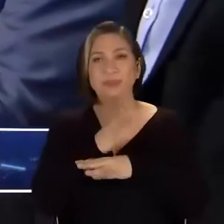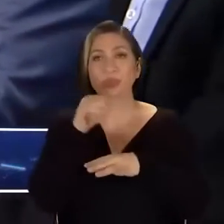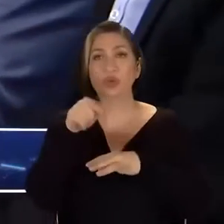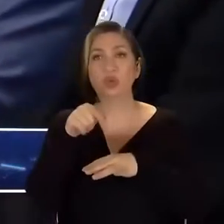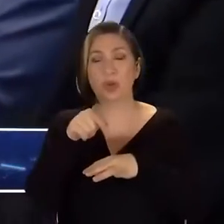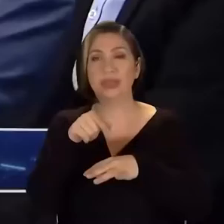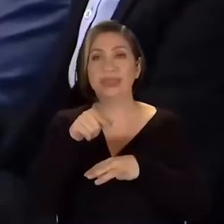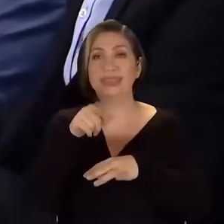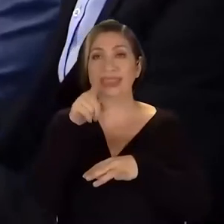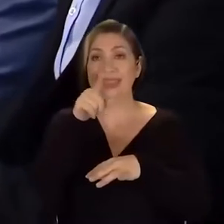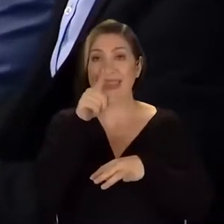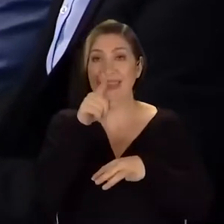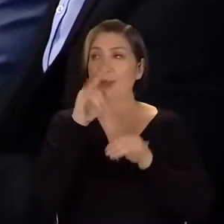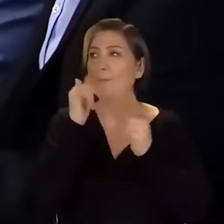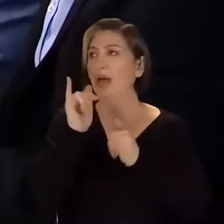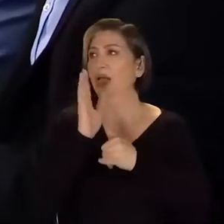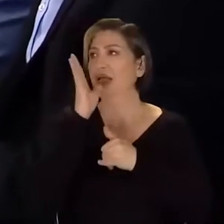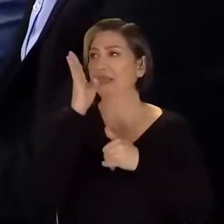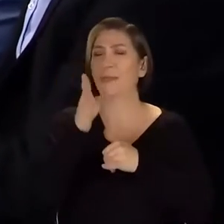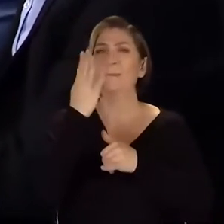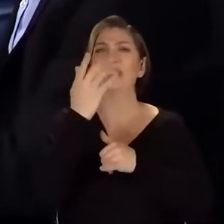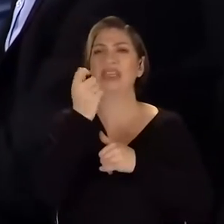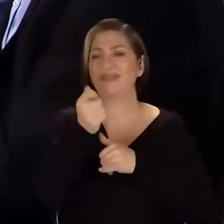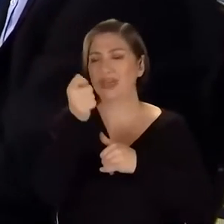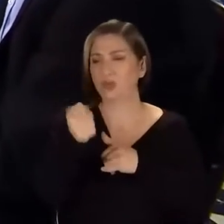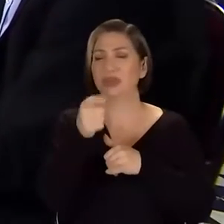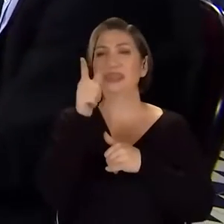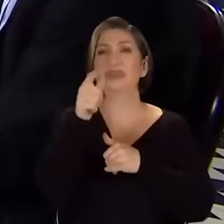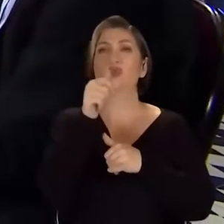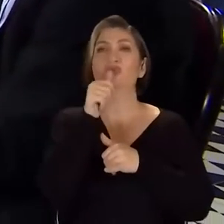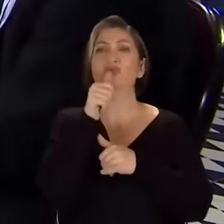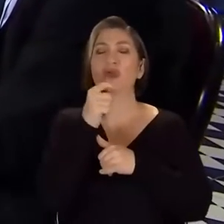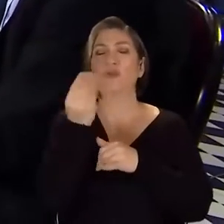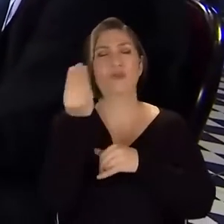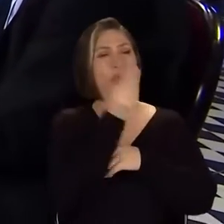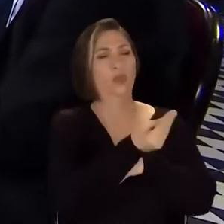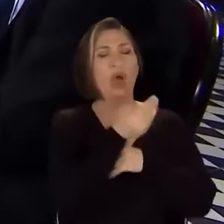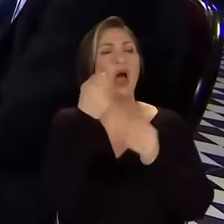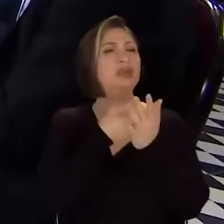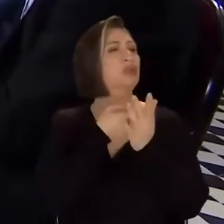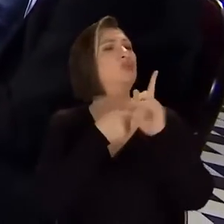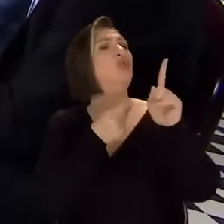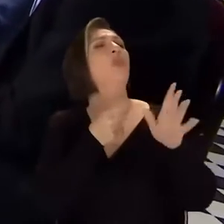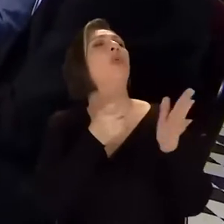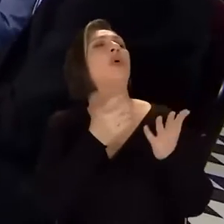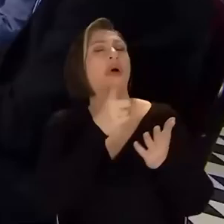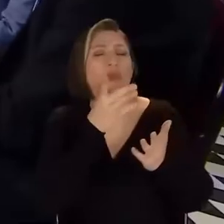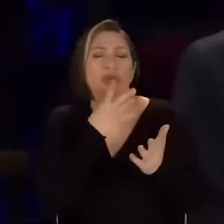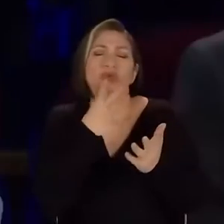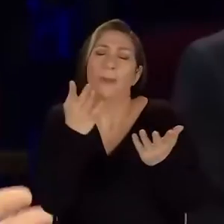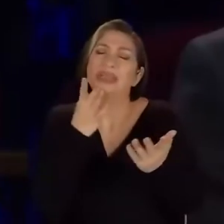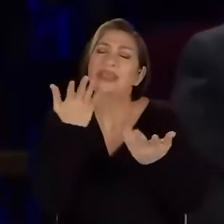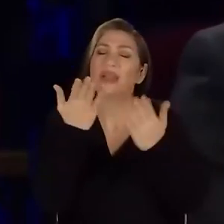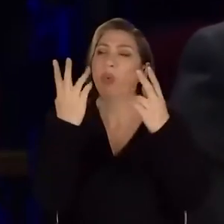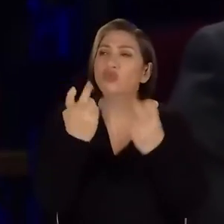anda siz bakkala gittiğinizde 5 lirayı veriyorsunuz. Size suyu veriyor bakkal. Ne adınızı soruyor. Sizin biliyordur zaten ama